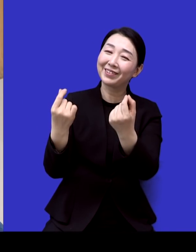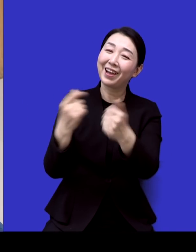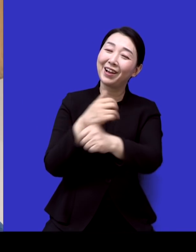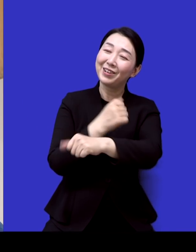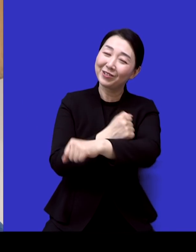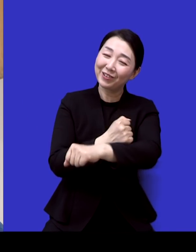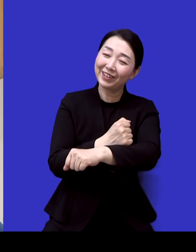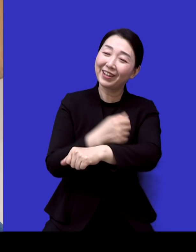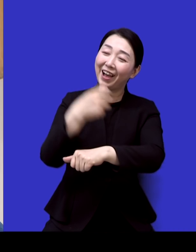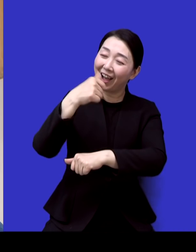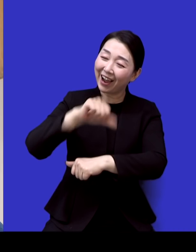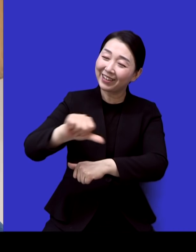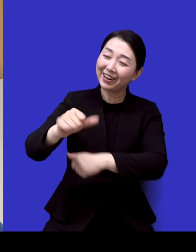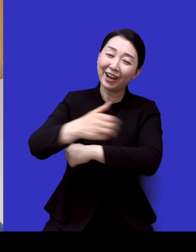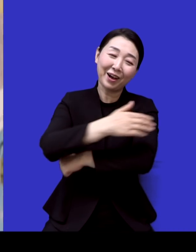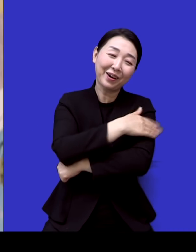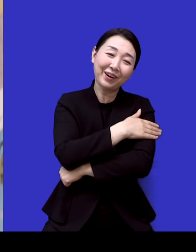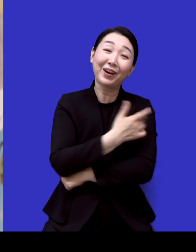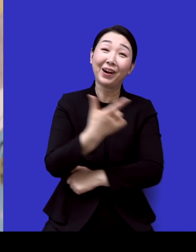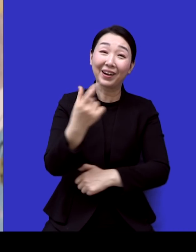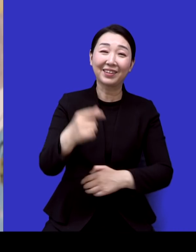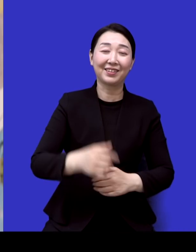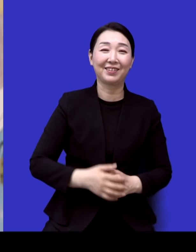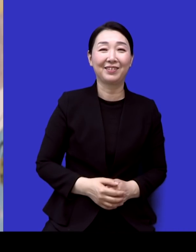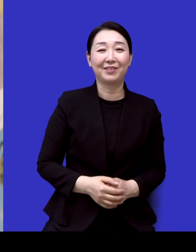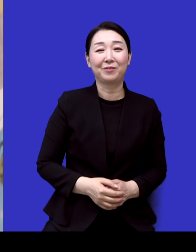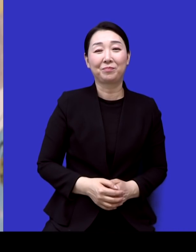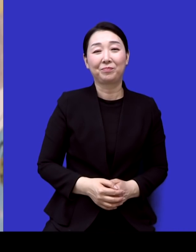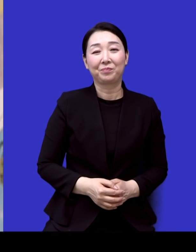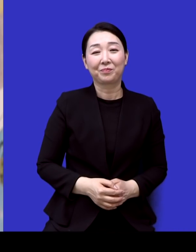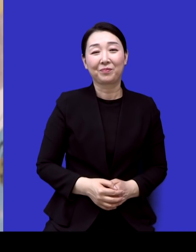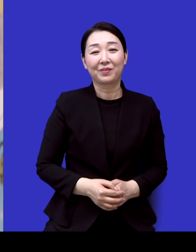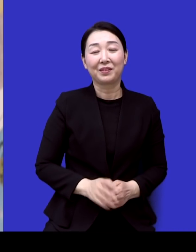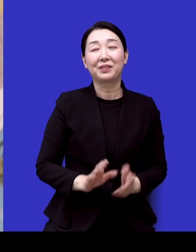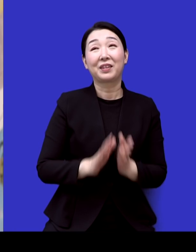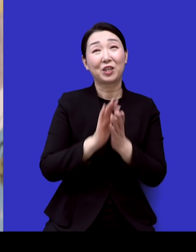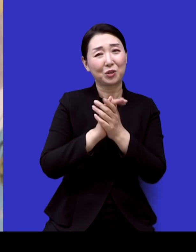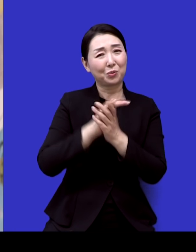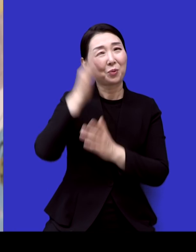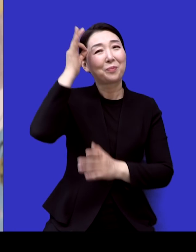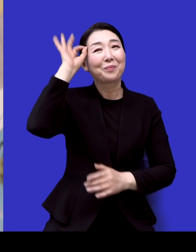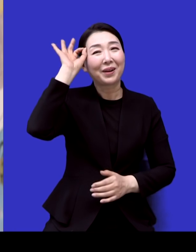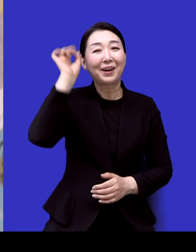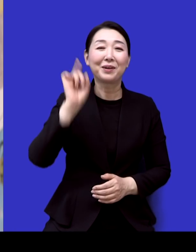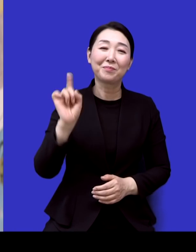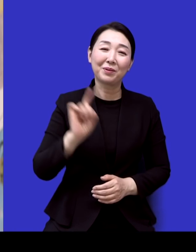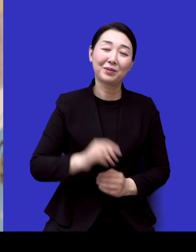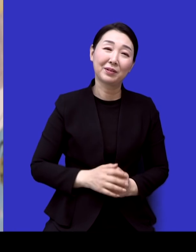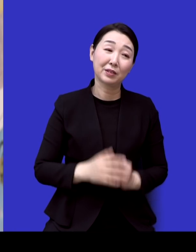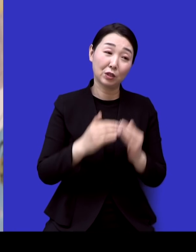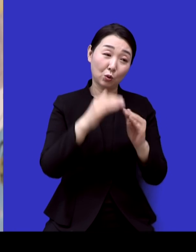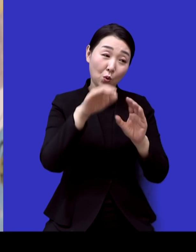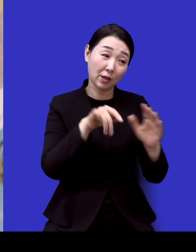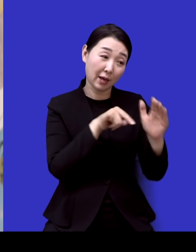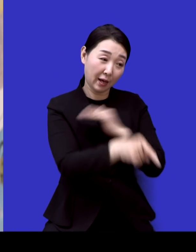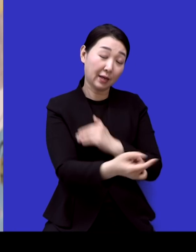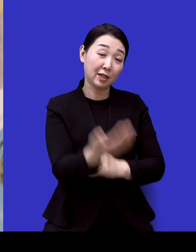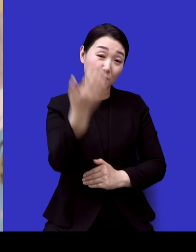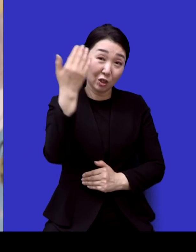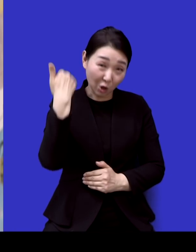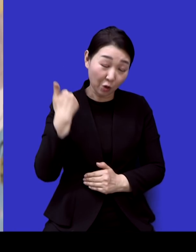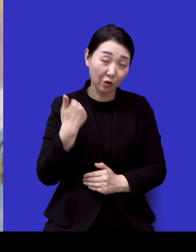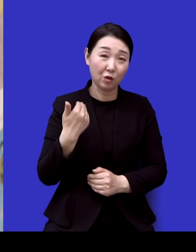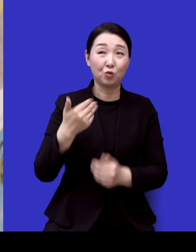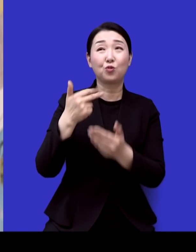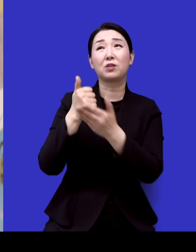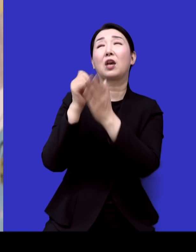아들아 해주시는 것 같았어요. 그러면서 이제 기도가 생각나게 했는데 그 동네 들어가기 전에 제가 주님께 이런 기도를